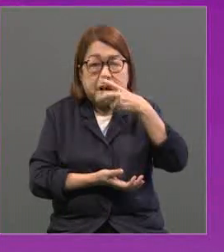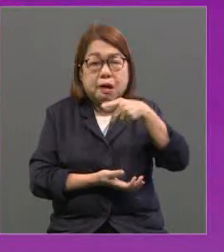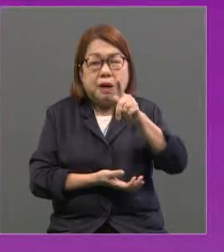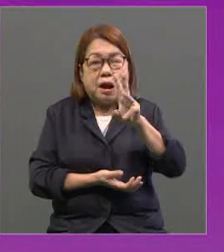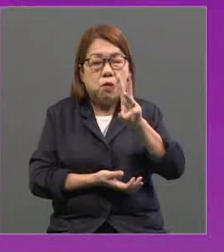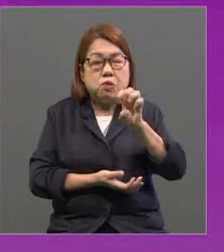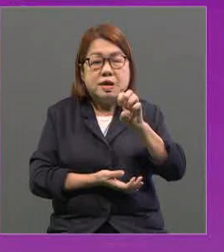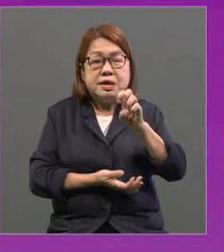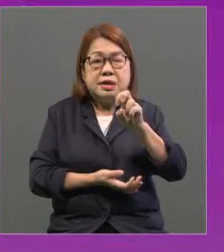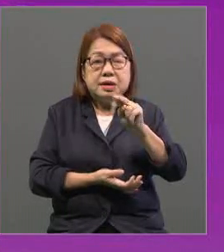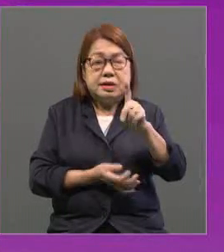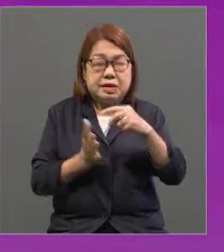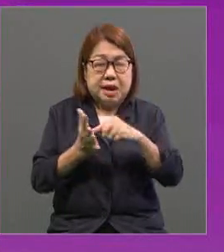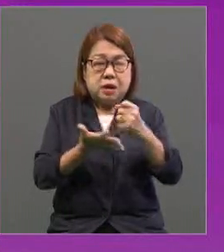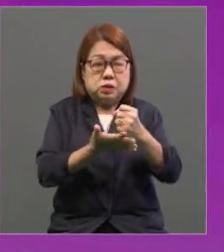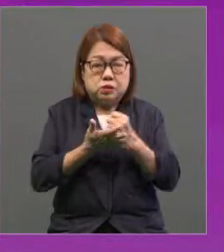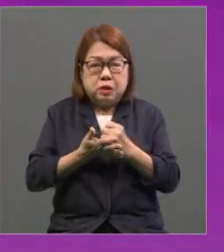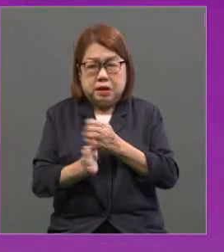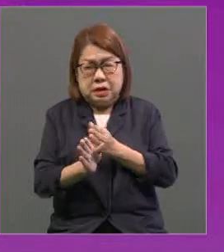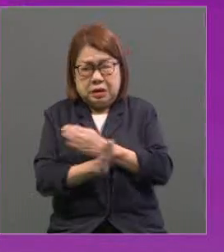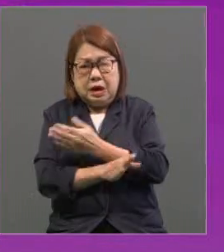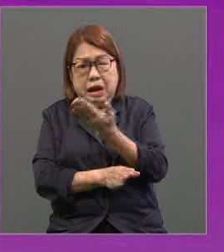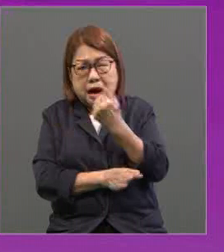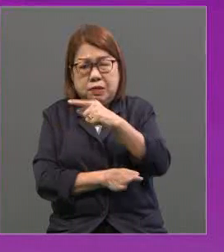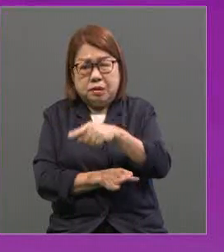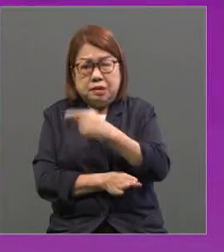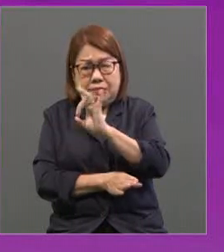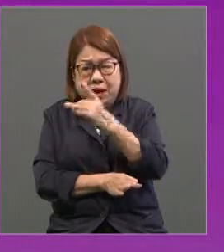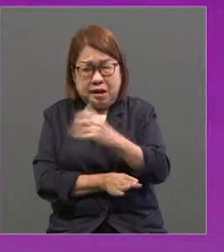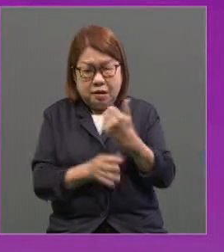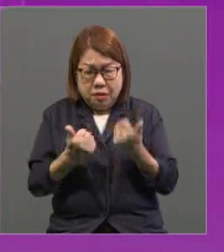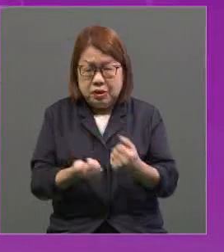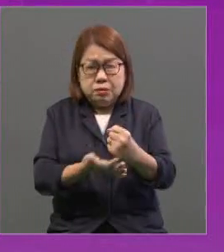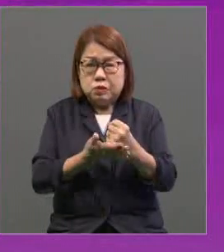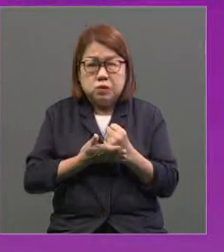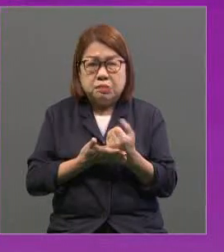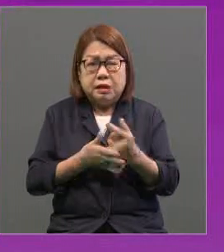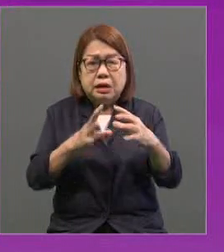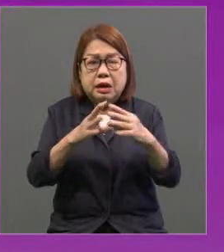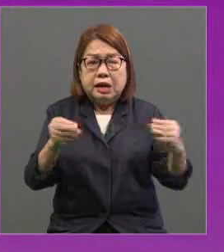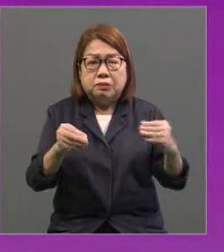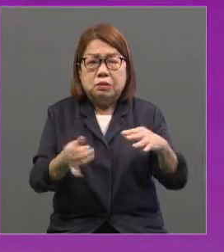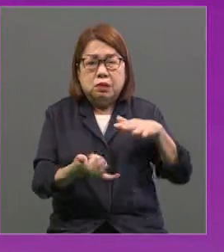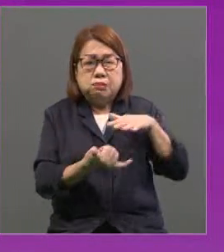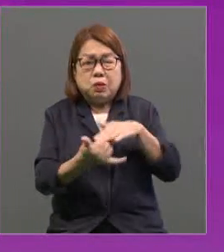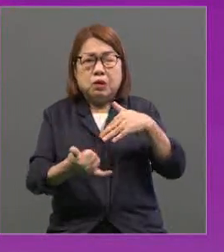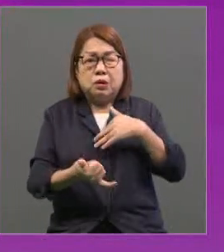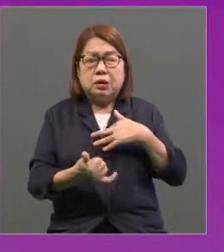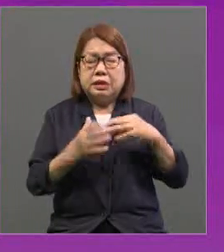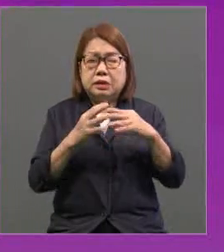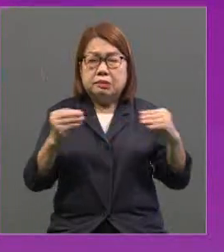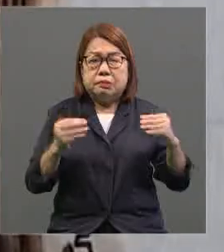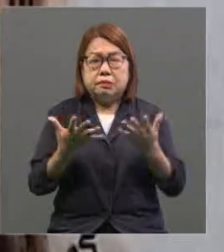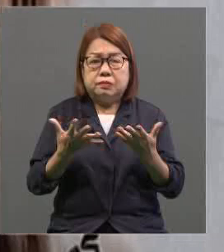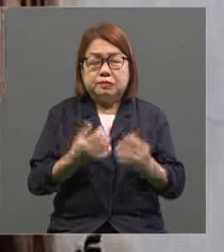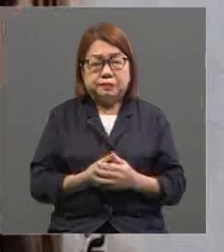น้องผ่าไปแล้ว 3ครั้งจนตอนนี้ยังไม่มีการเยียวยาและคู่กรณีไม่ได้ติดต่อเข้ามาเยี่ยมหายไปเลยครับ